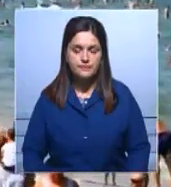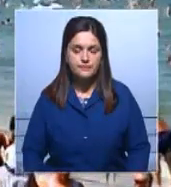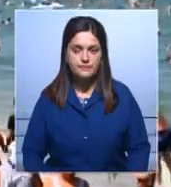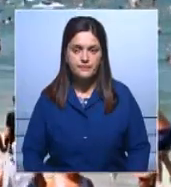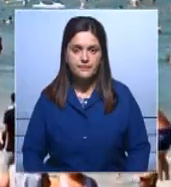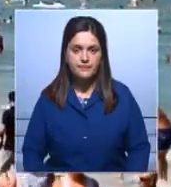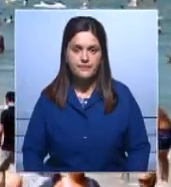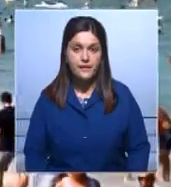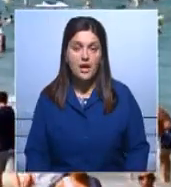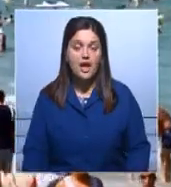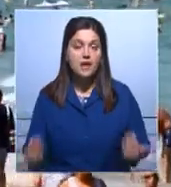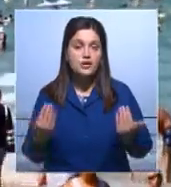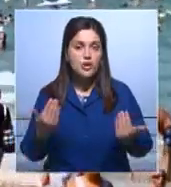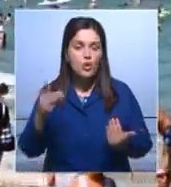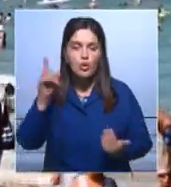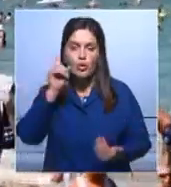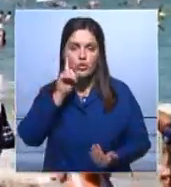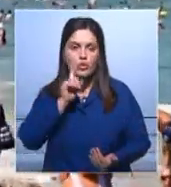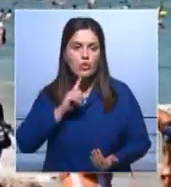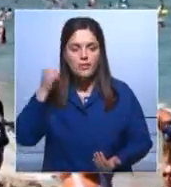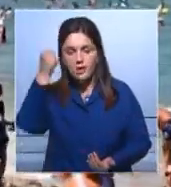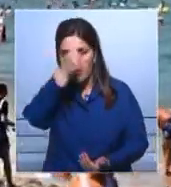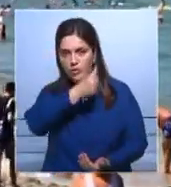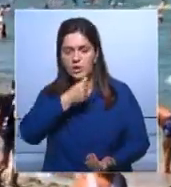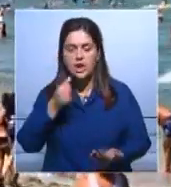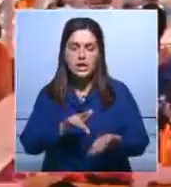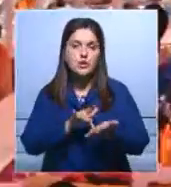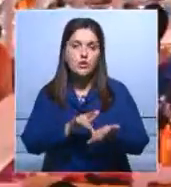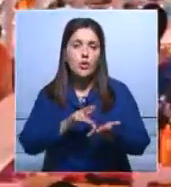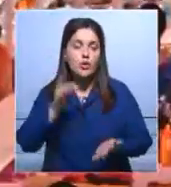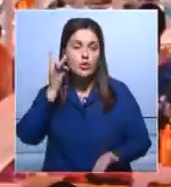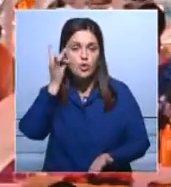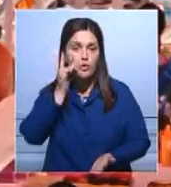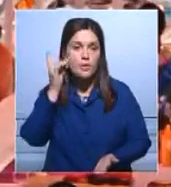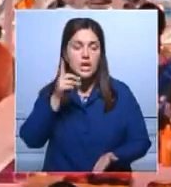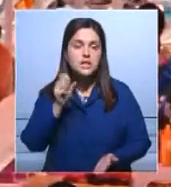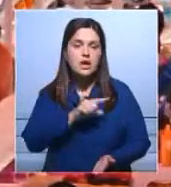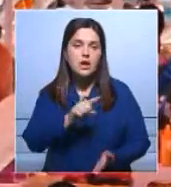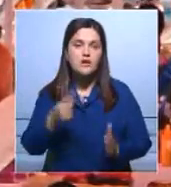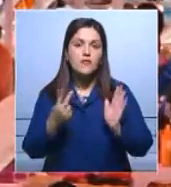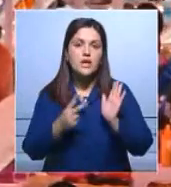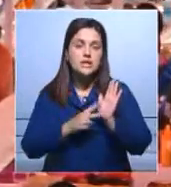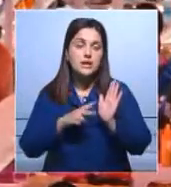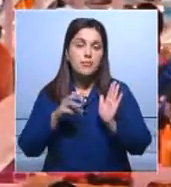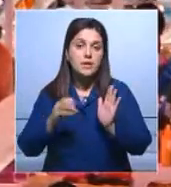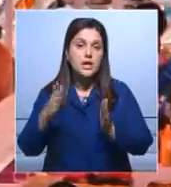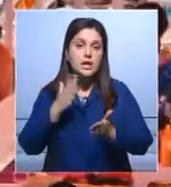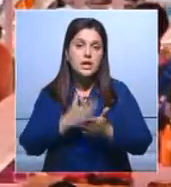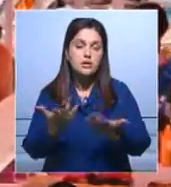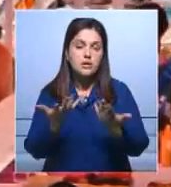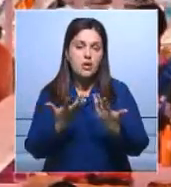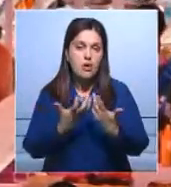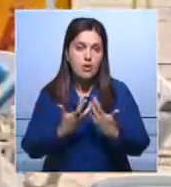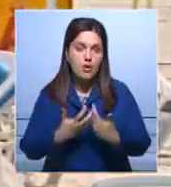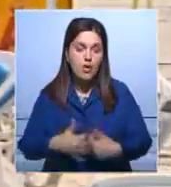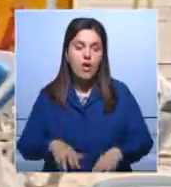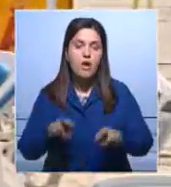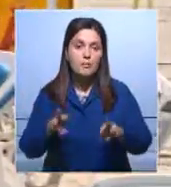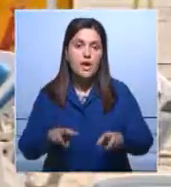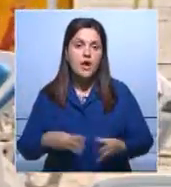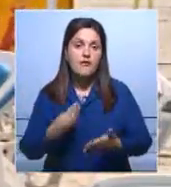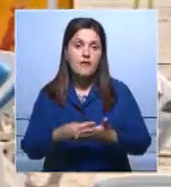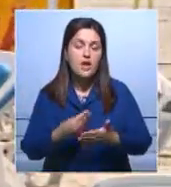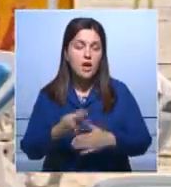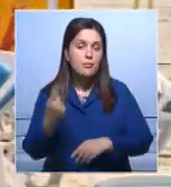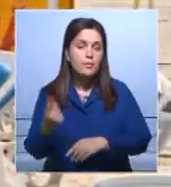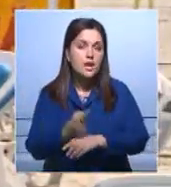Этот год стал самым благоприятным для туристического сектора Румынии за последние 27 лет. Согласно отчету Министерства финансов, впервые